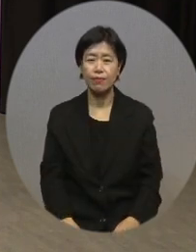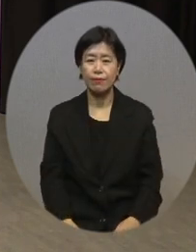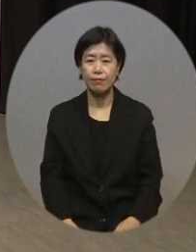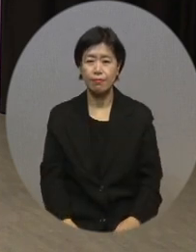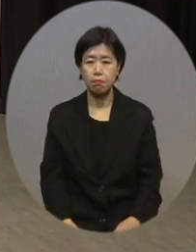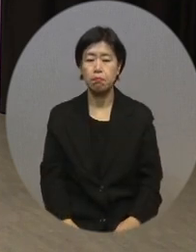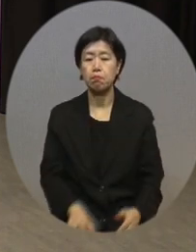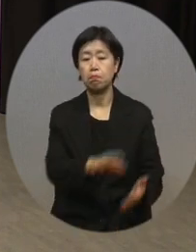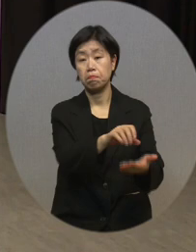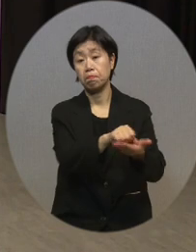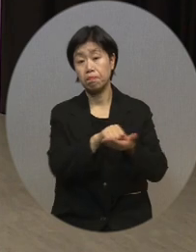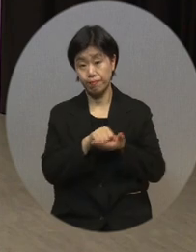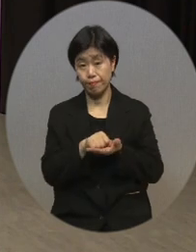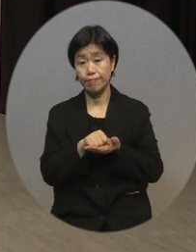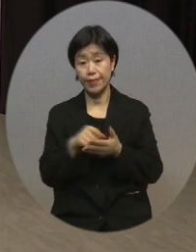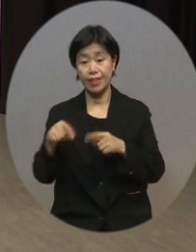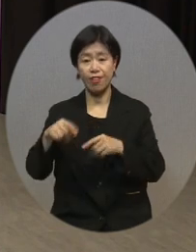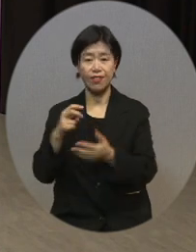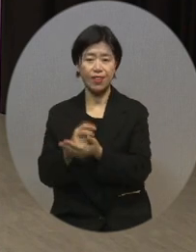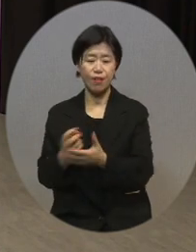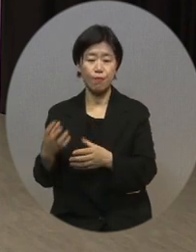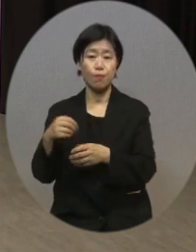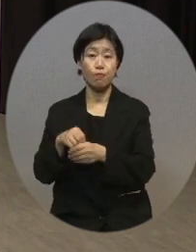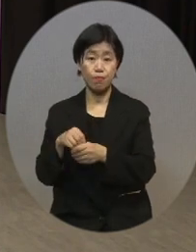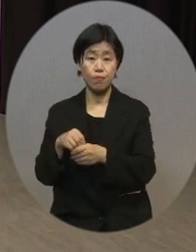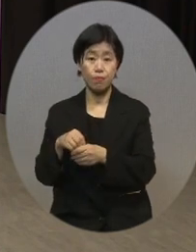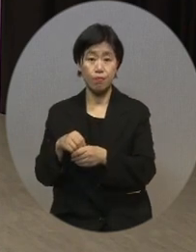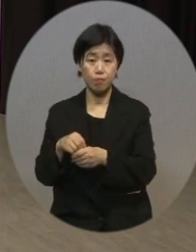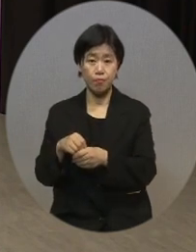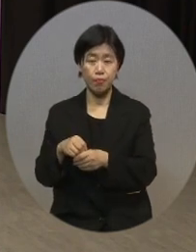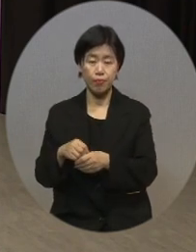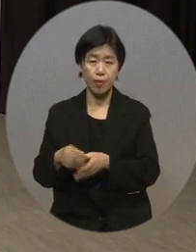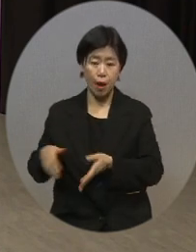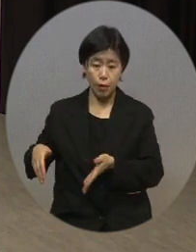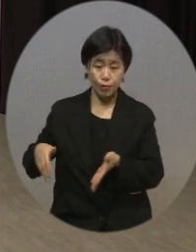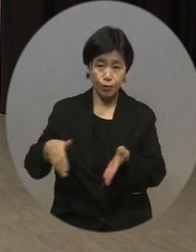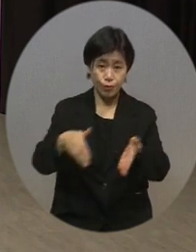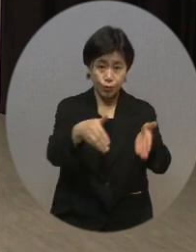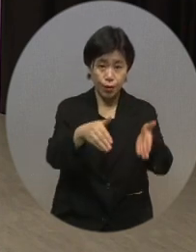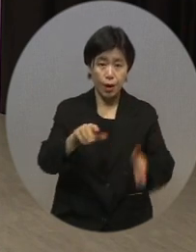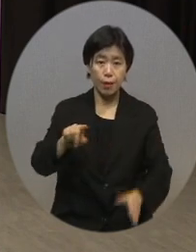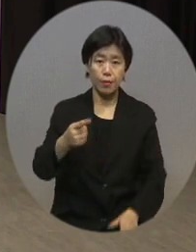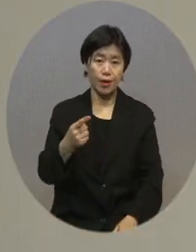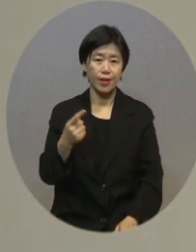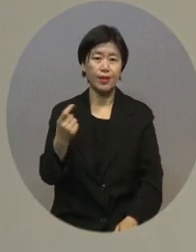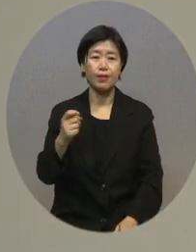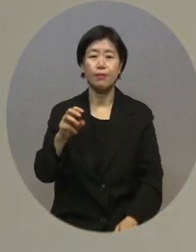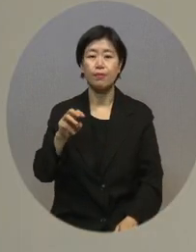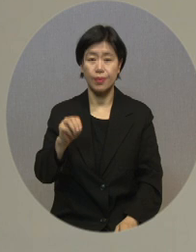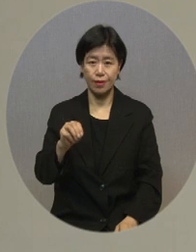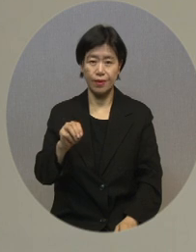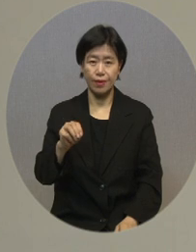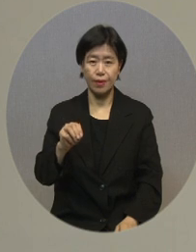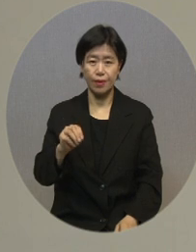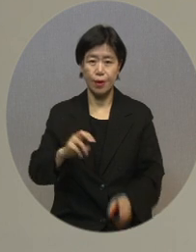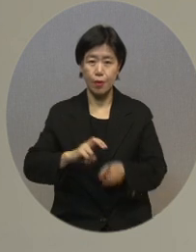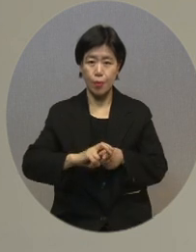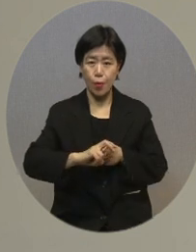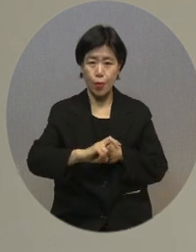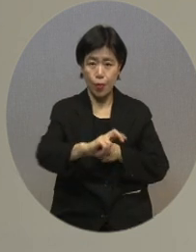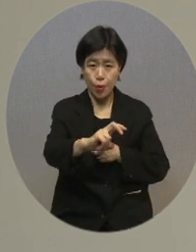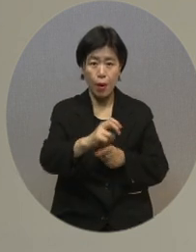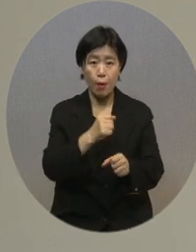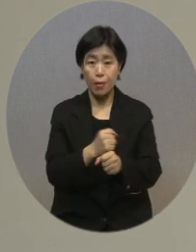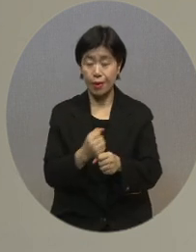네. 이제 정책에 반영해서 거기다 110m짜리 모노레일을 지금 설치한 겁니다. 아. 예. 그래서 교통 약자를